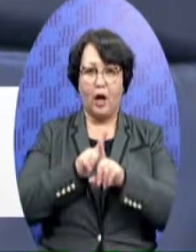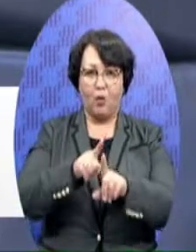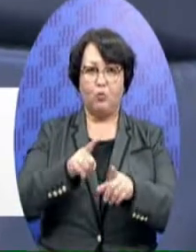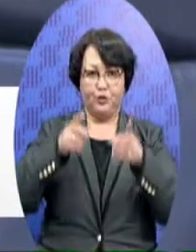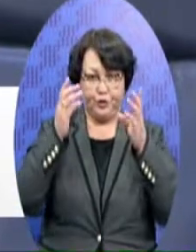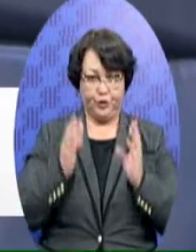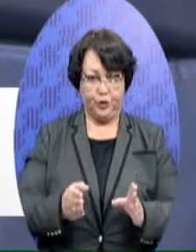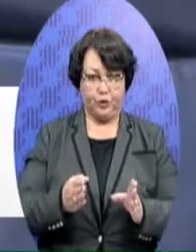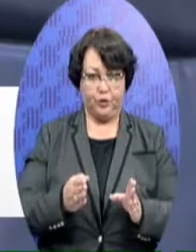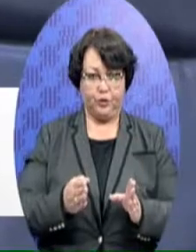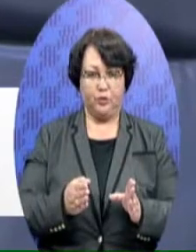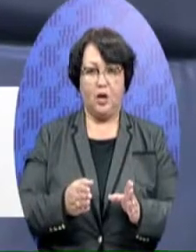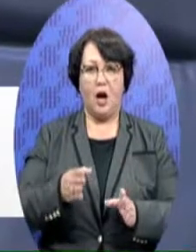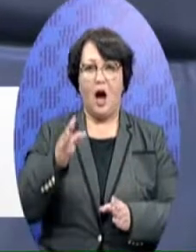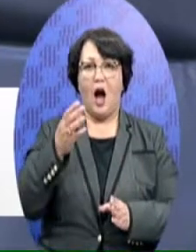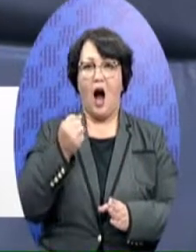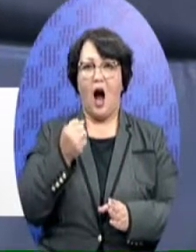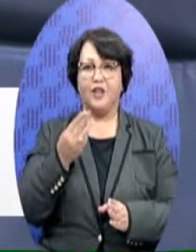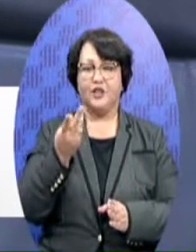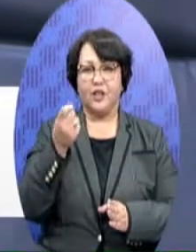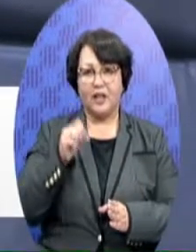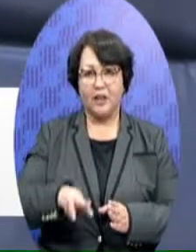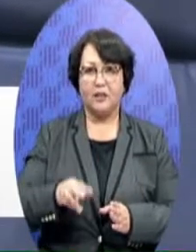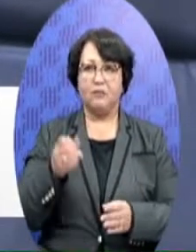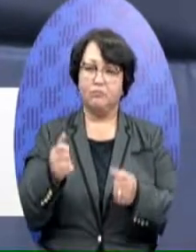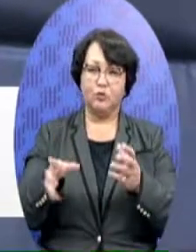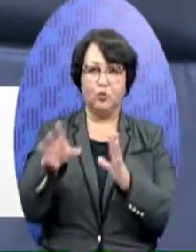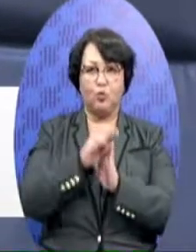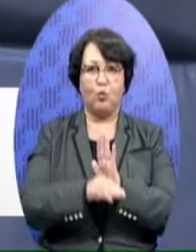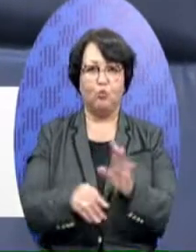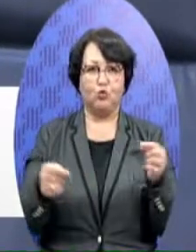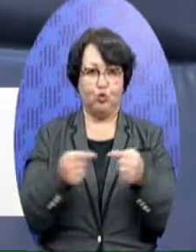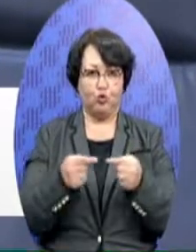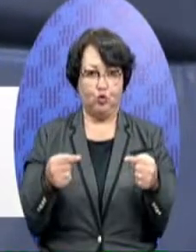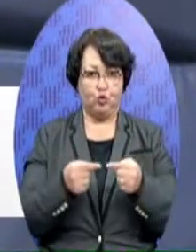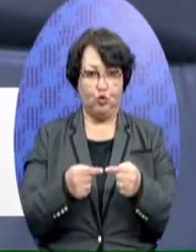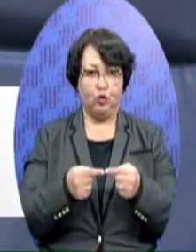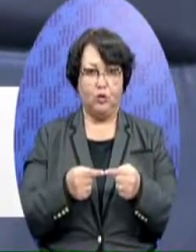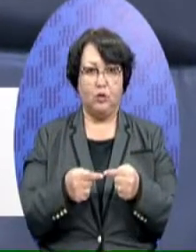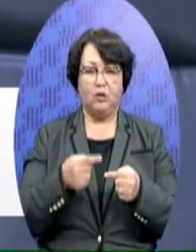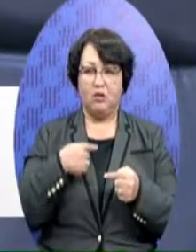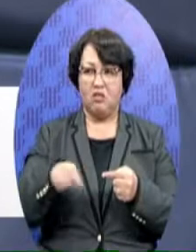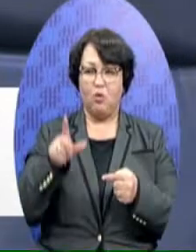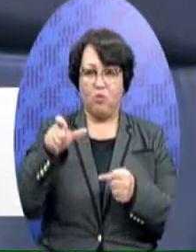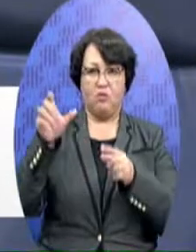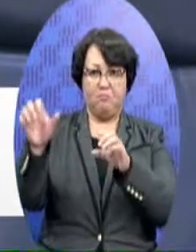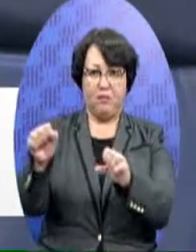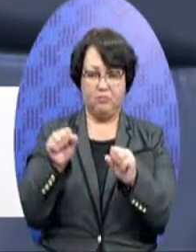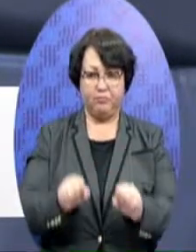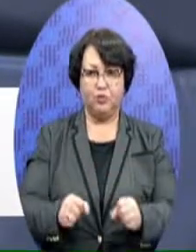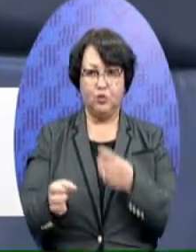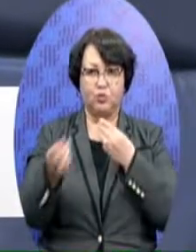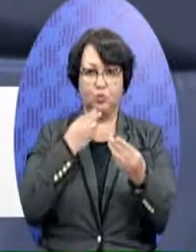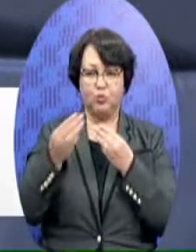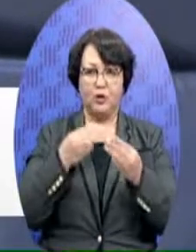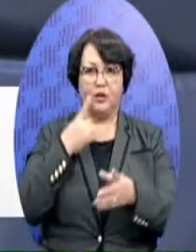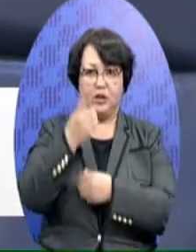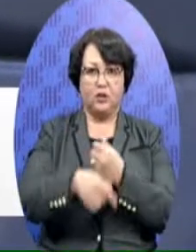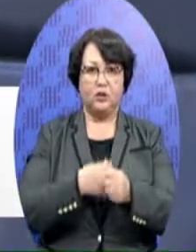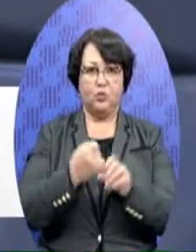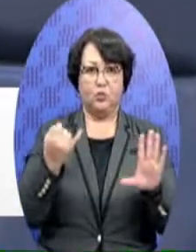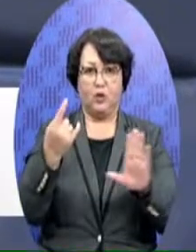шийдвэрлэгдсэн. Ашиглалтын журам зөрчих. Тэгээд үүнд бол тухайн шүүгдэгчид бол шүүхээс 1 жил 6